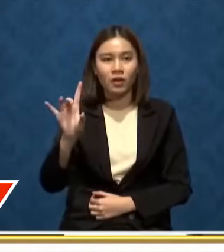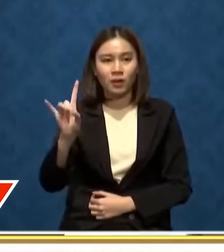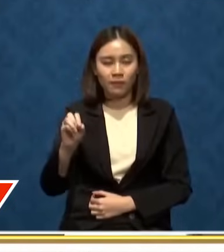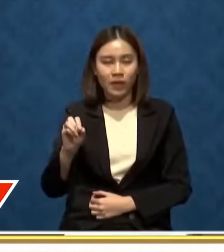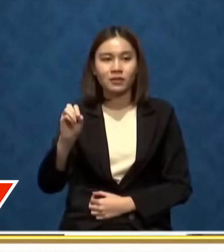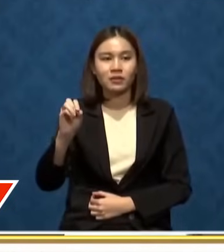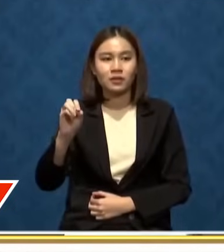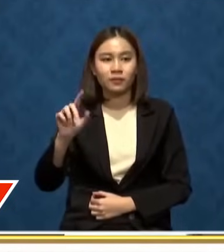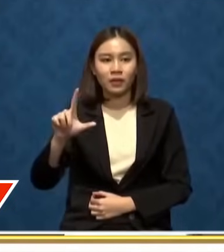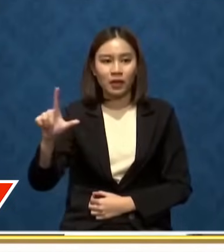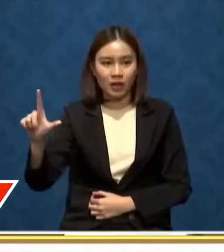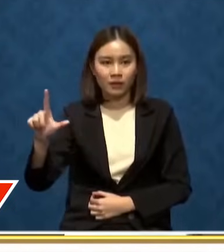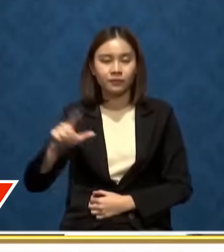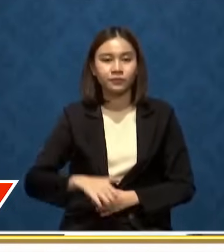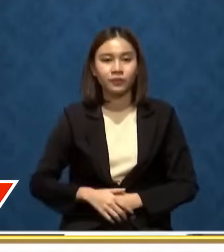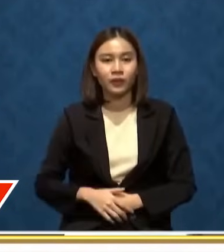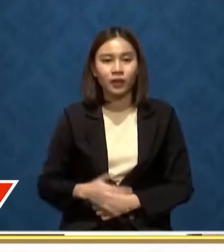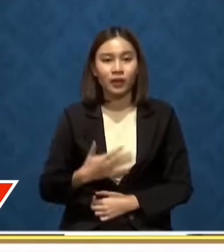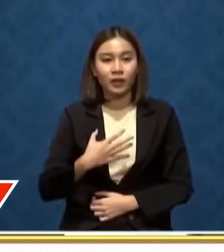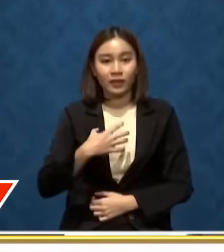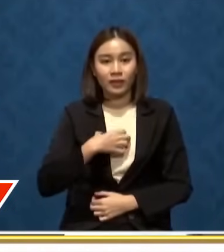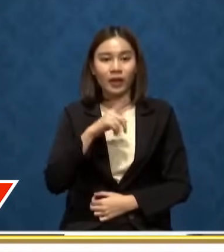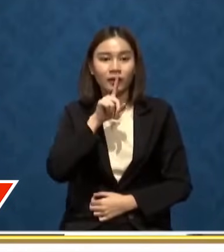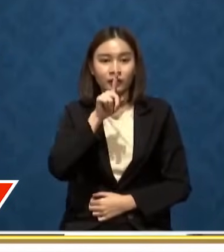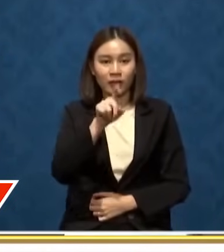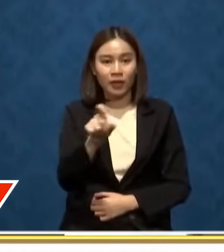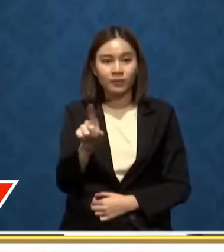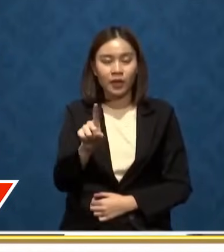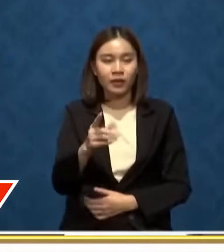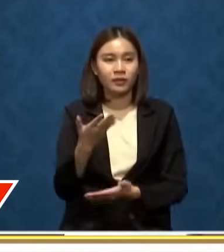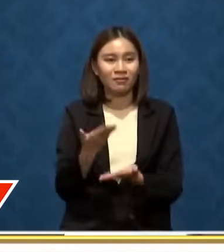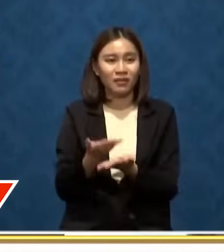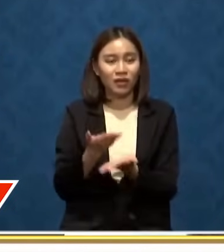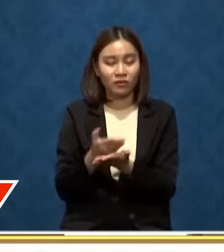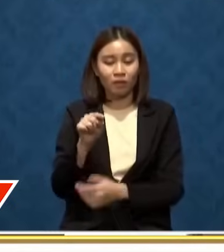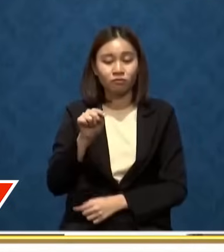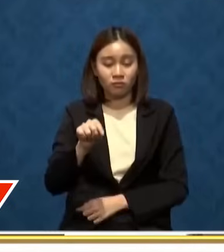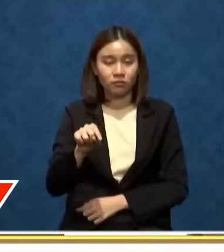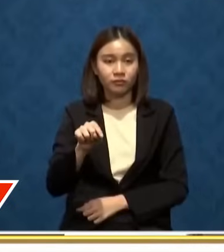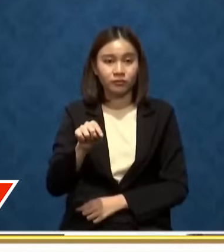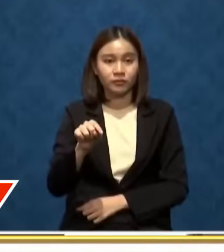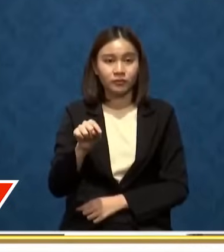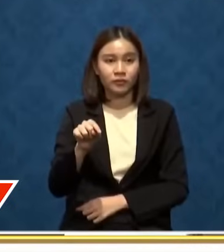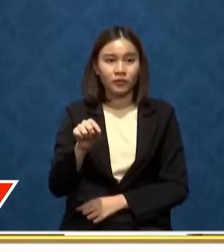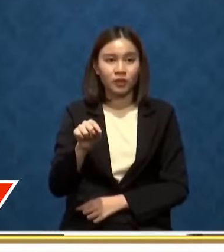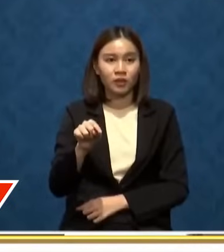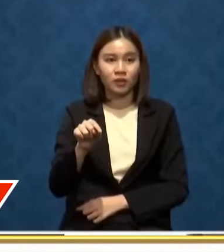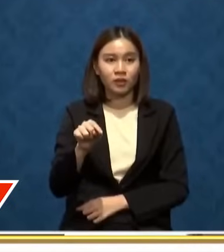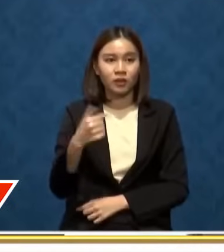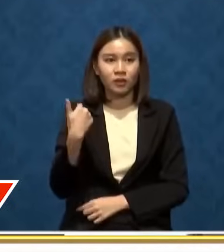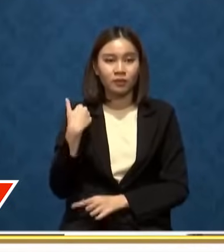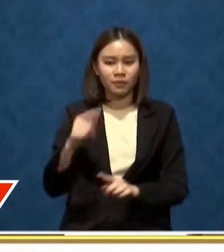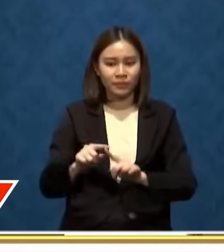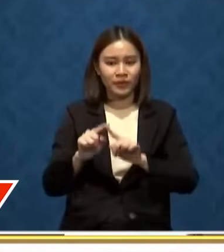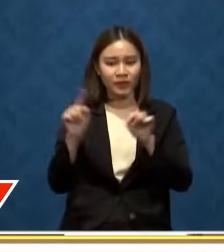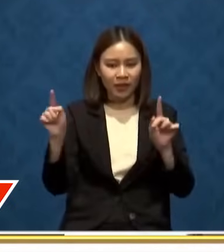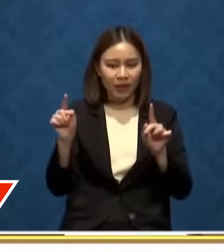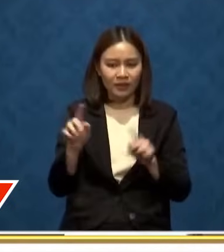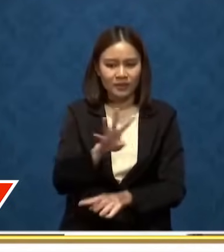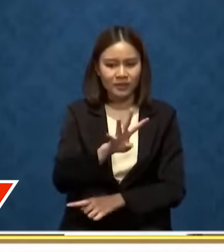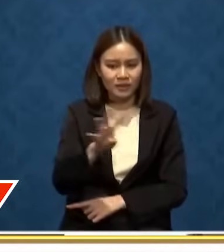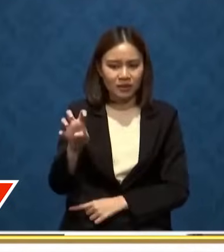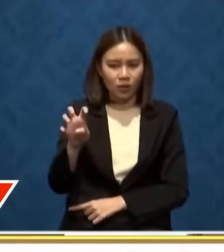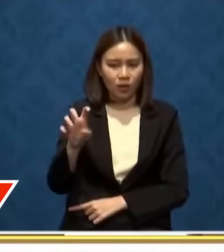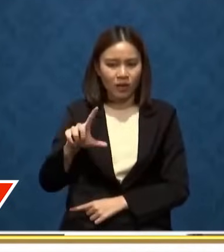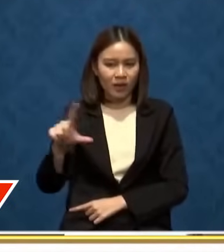280กว่าล้านท่านจึงอยากจะถามว่าเงินดังกล่าวนี้นะคะมีส่วนต่างถึง400